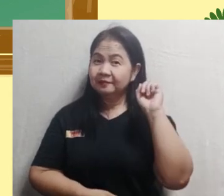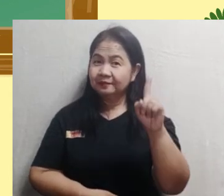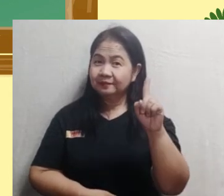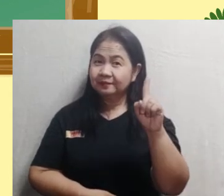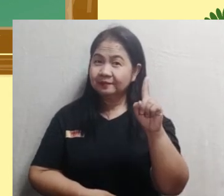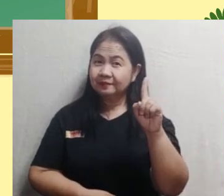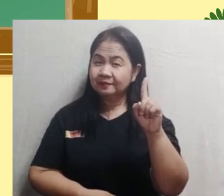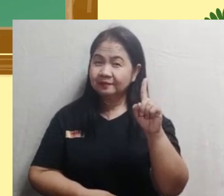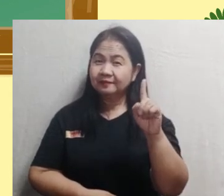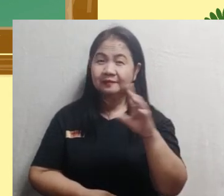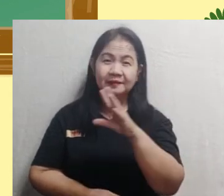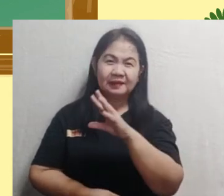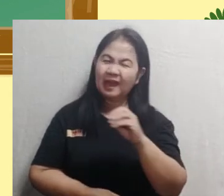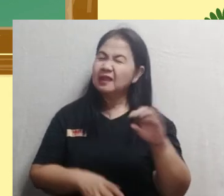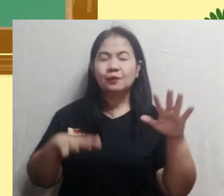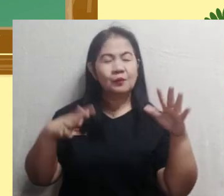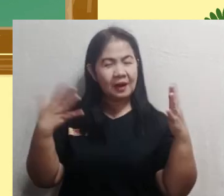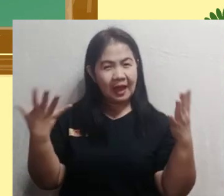at wala?